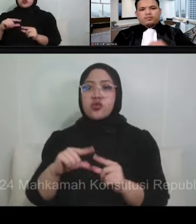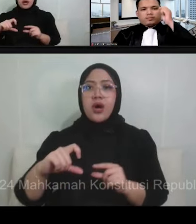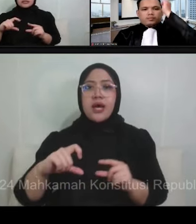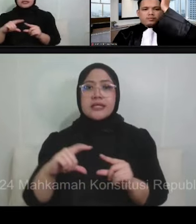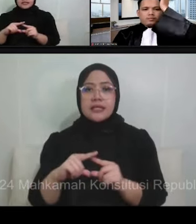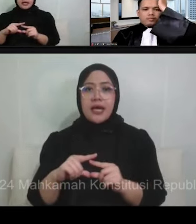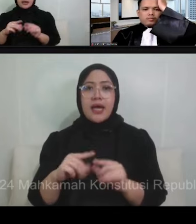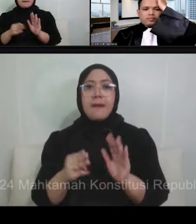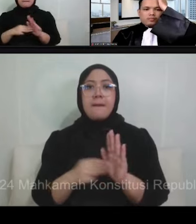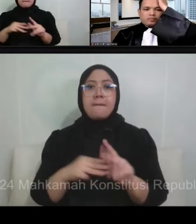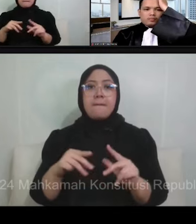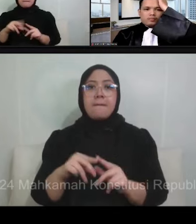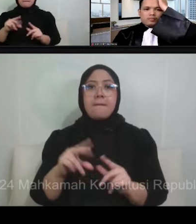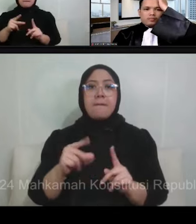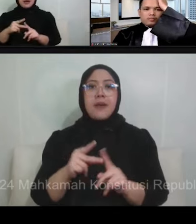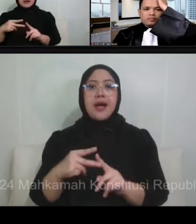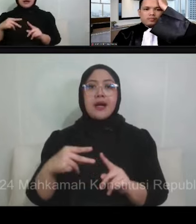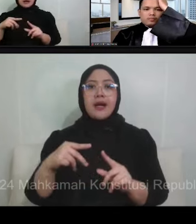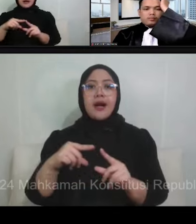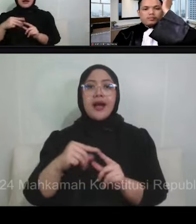MH dan